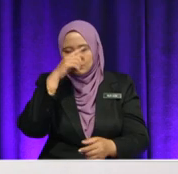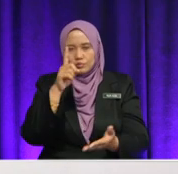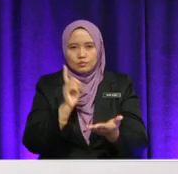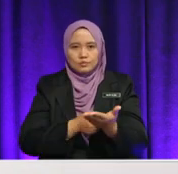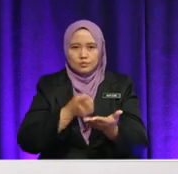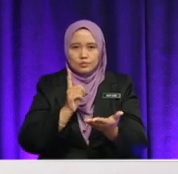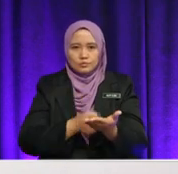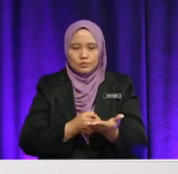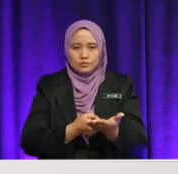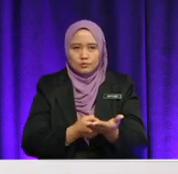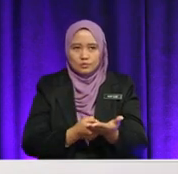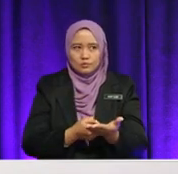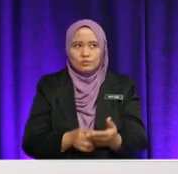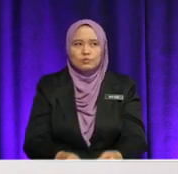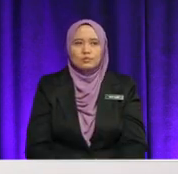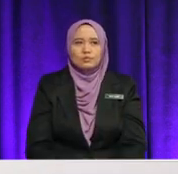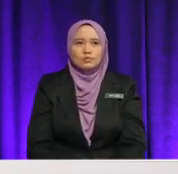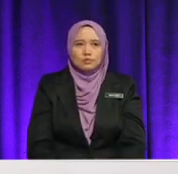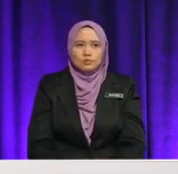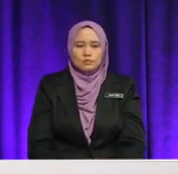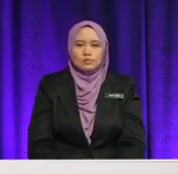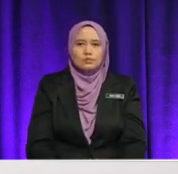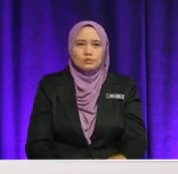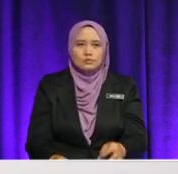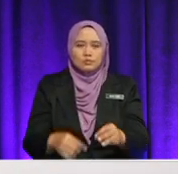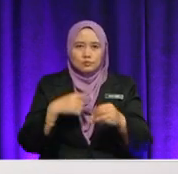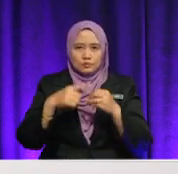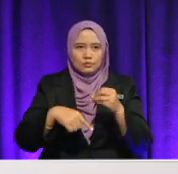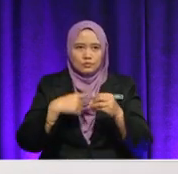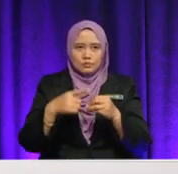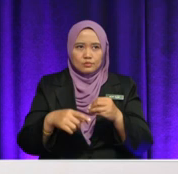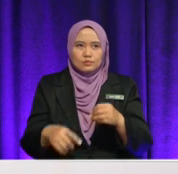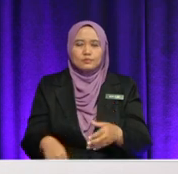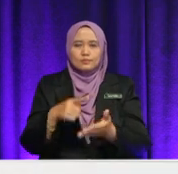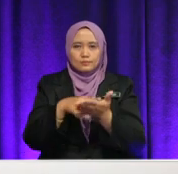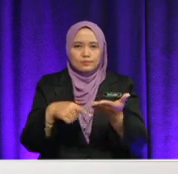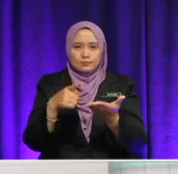berkaitan pilihan Raya Selain itu penumpukan